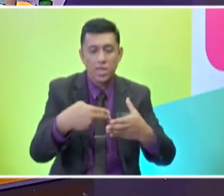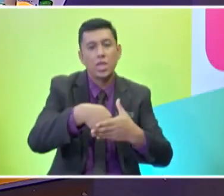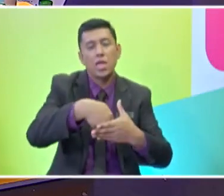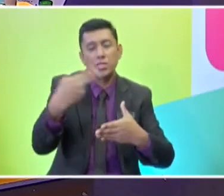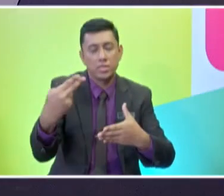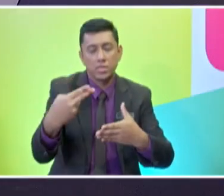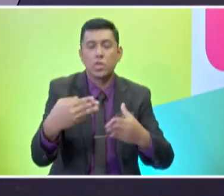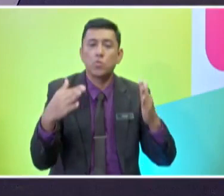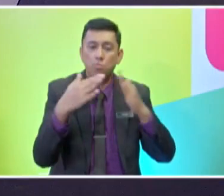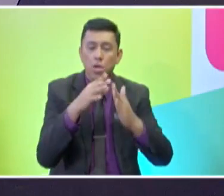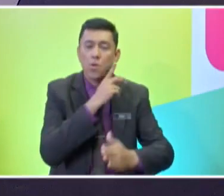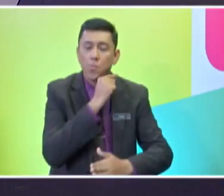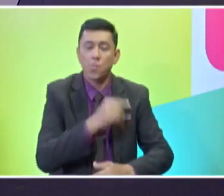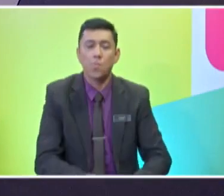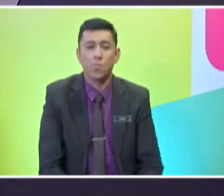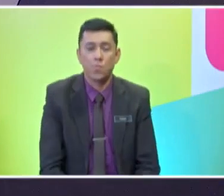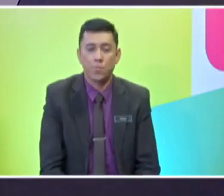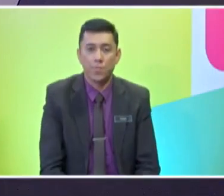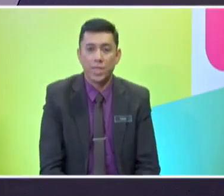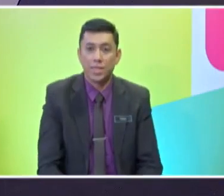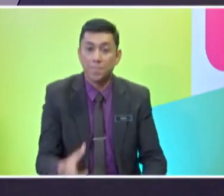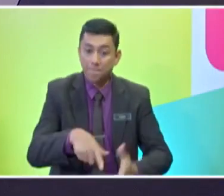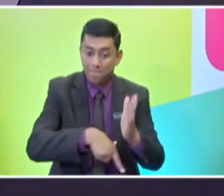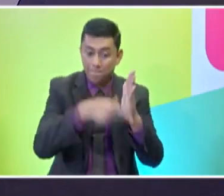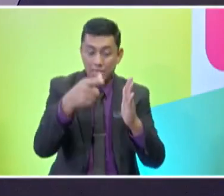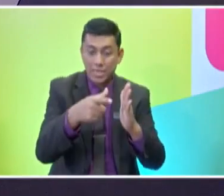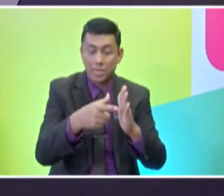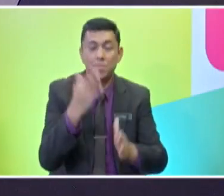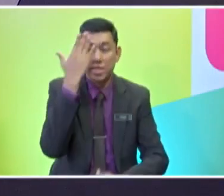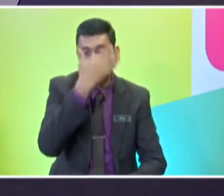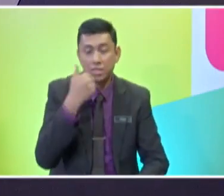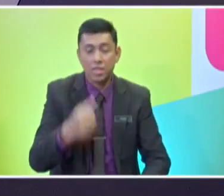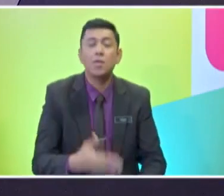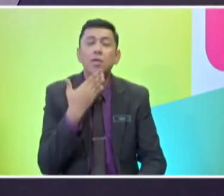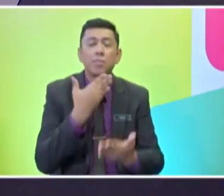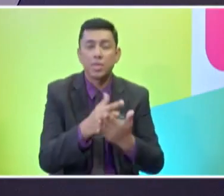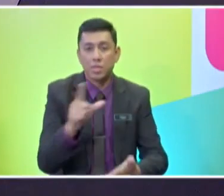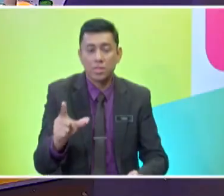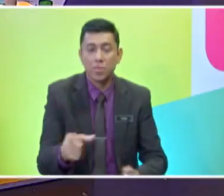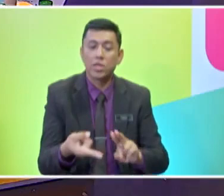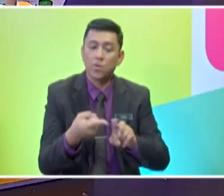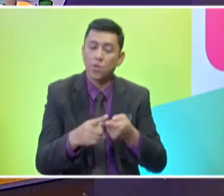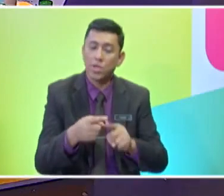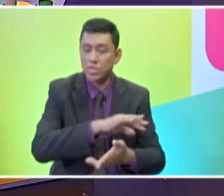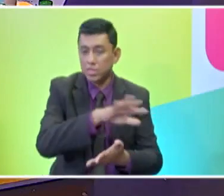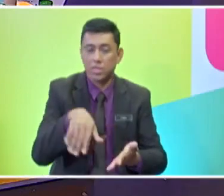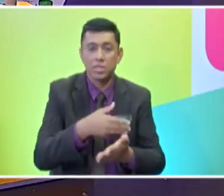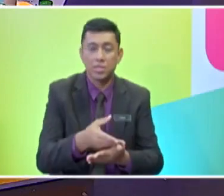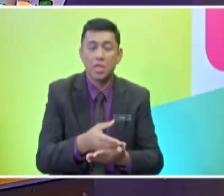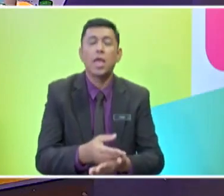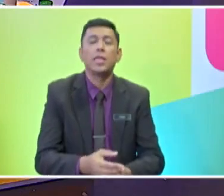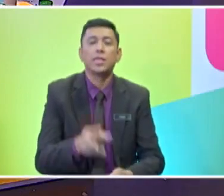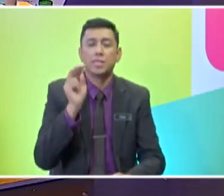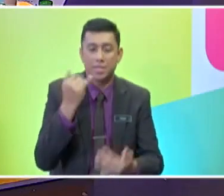Bumbung dan juga nampakkan rumah burung kita tuh lebih berseri dan cantik semua dan juga Cikgu kita akan melihat